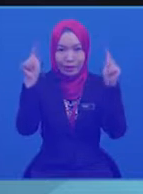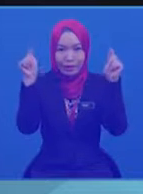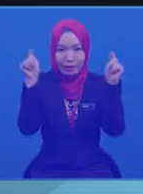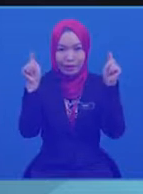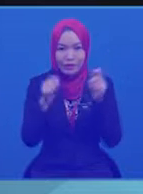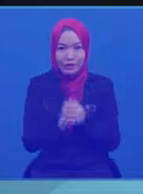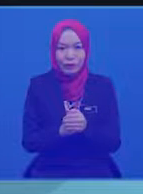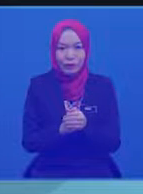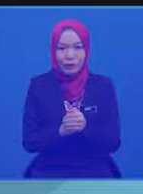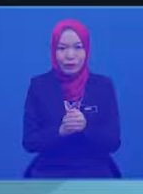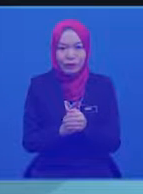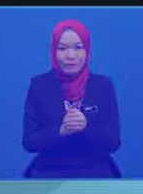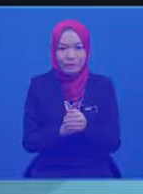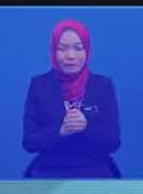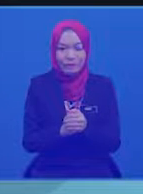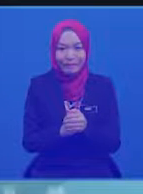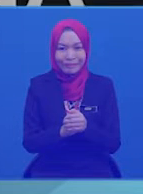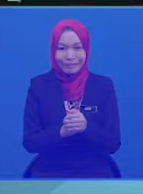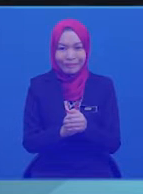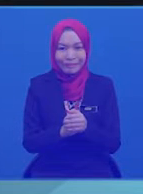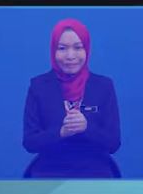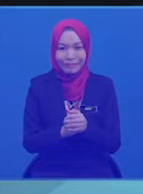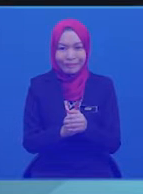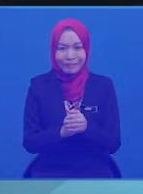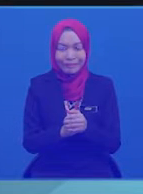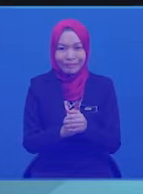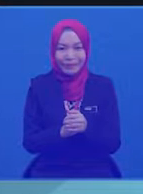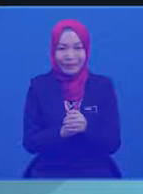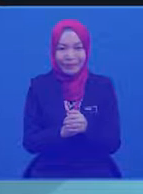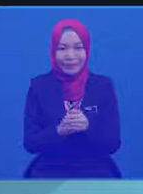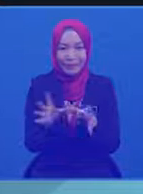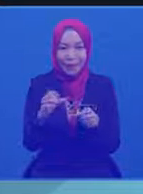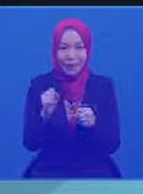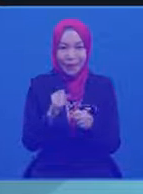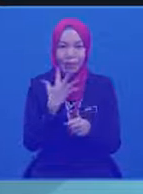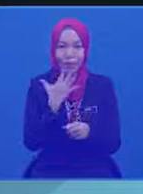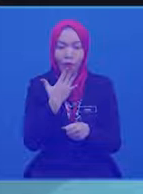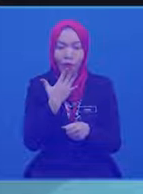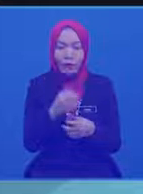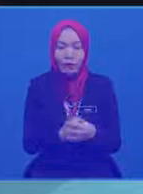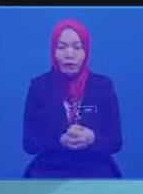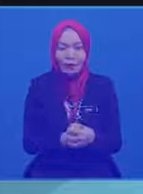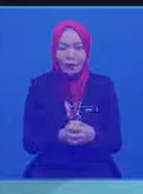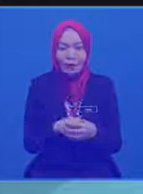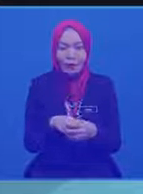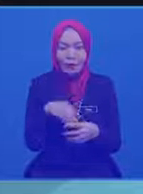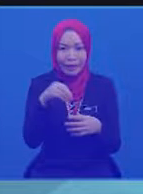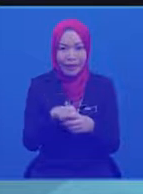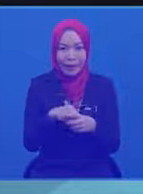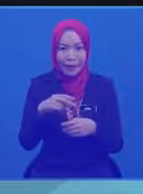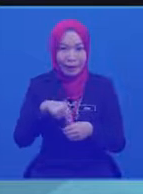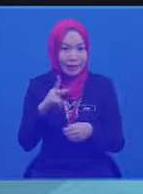dari CU4, iaitu mengaplikasi warna dalam hasil kerja.